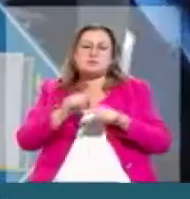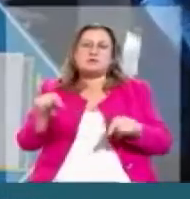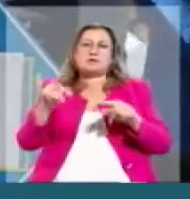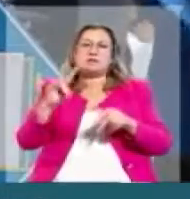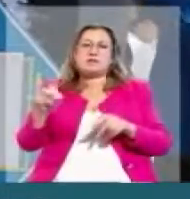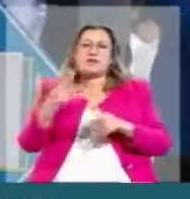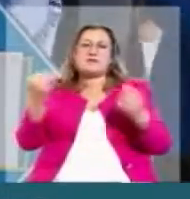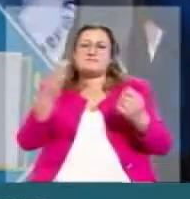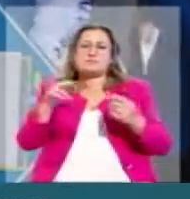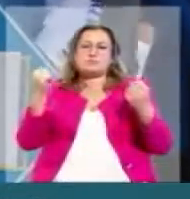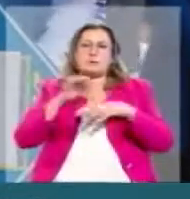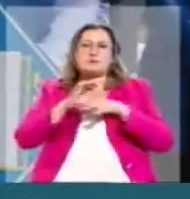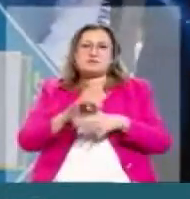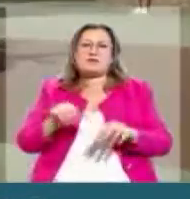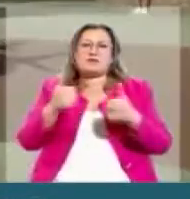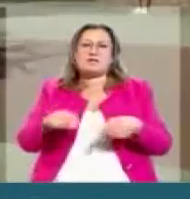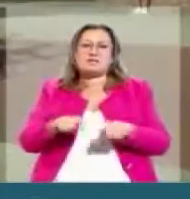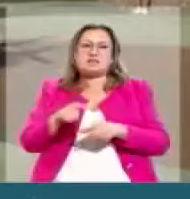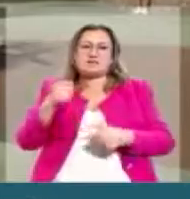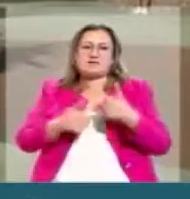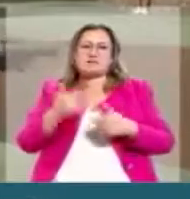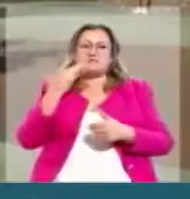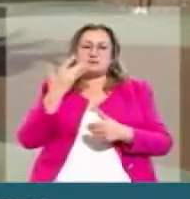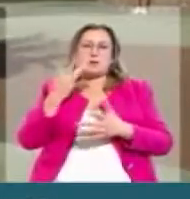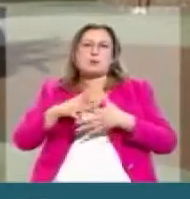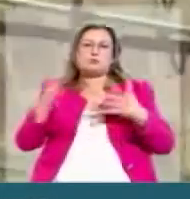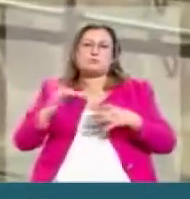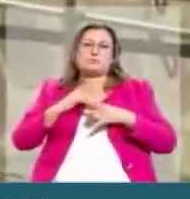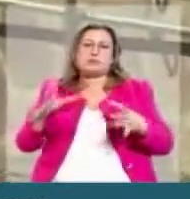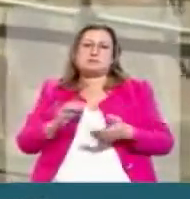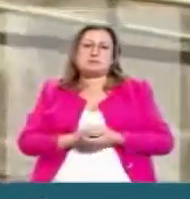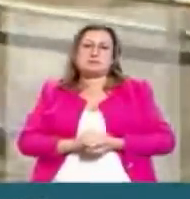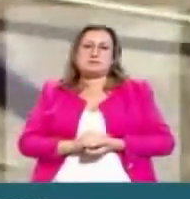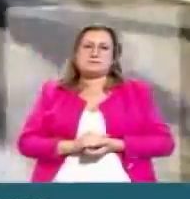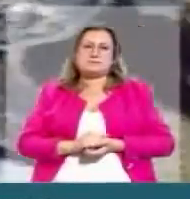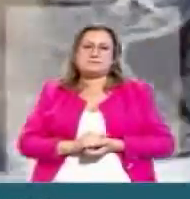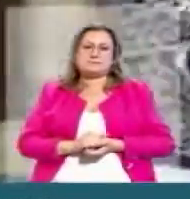национальные виды спорта. А проведение подобных соревнований всегда большой праздник.